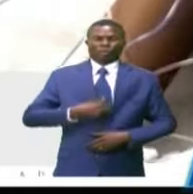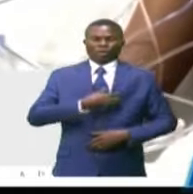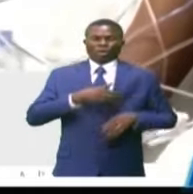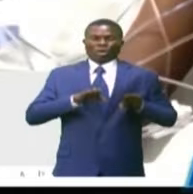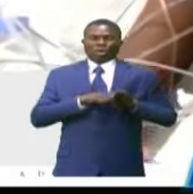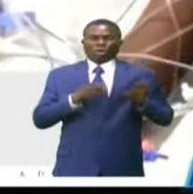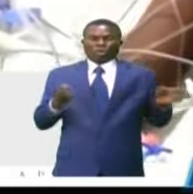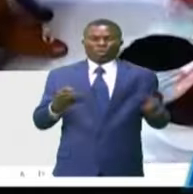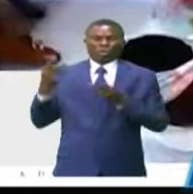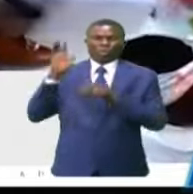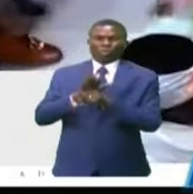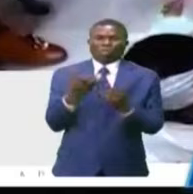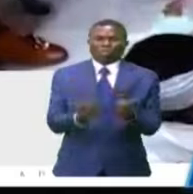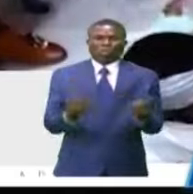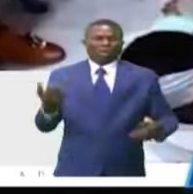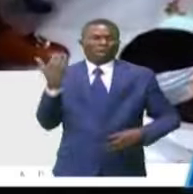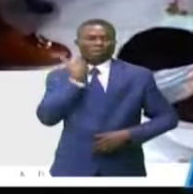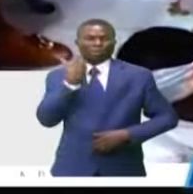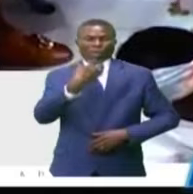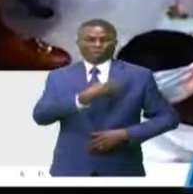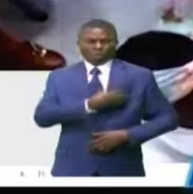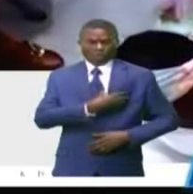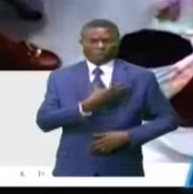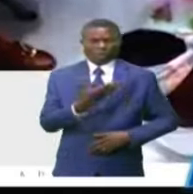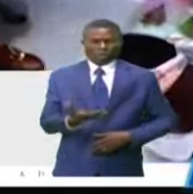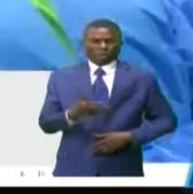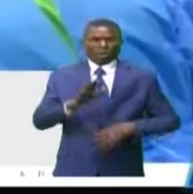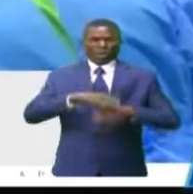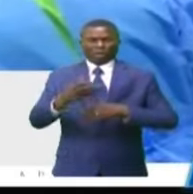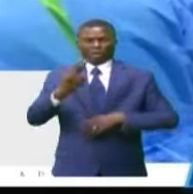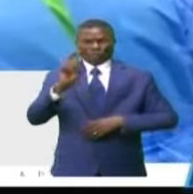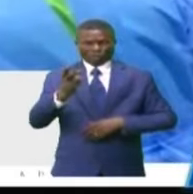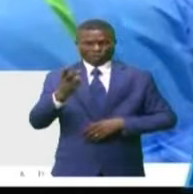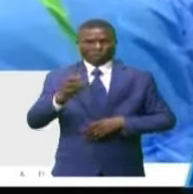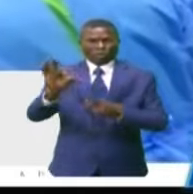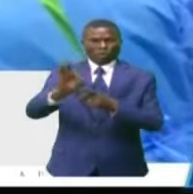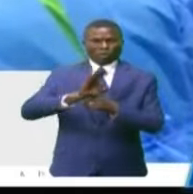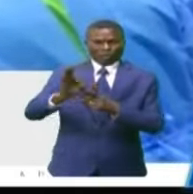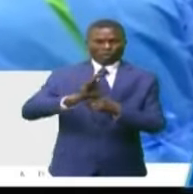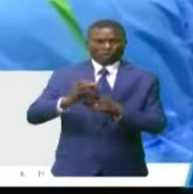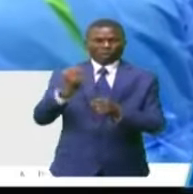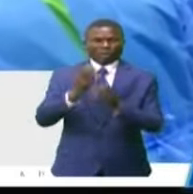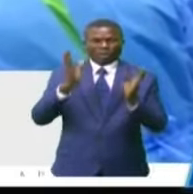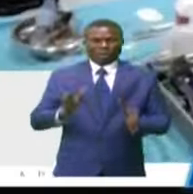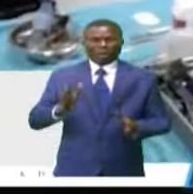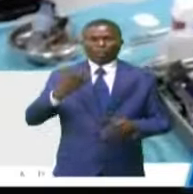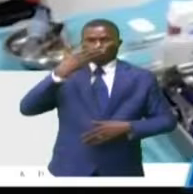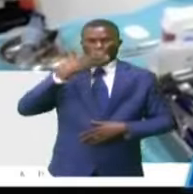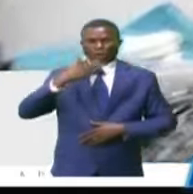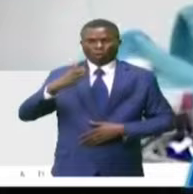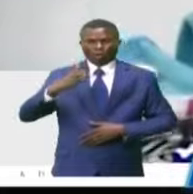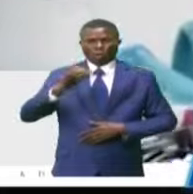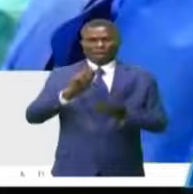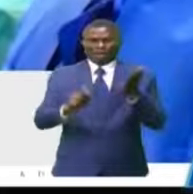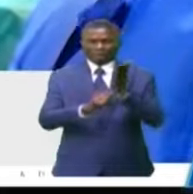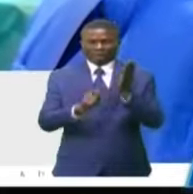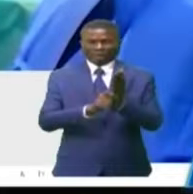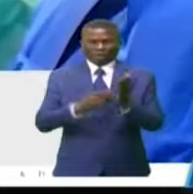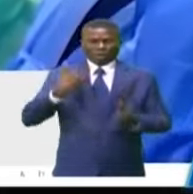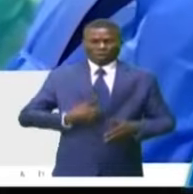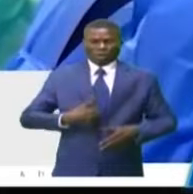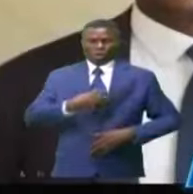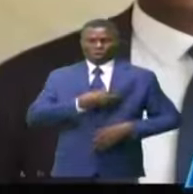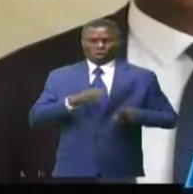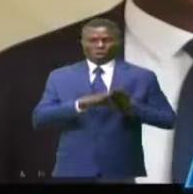ouvert des plusieurs enfants souffrant des maladies cardiaques et ensuite, la formation du personnel médical sur les techniques chirurgicales à